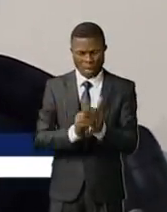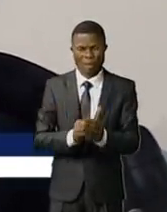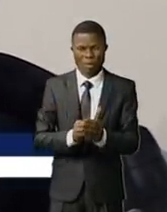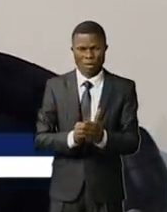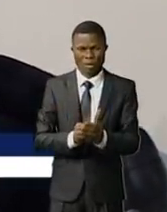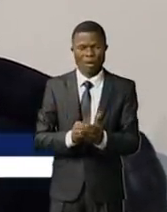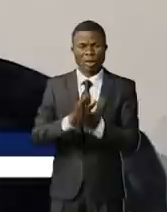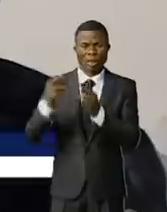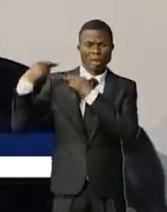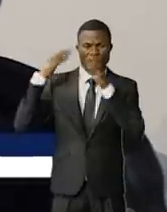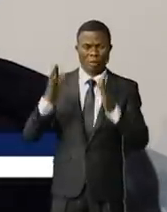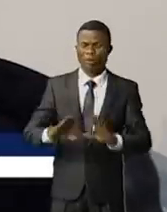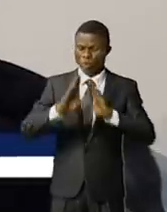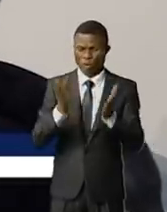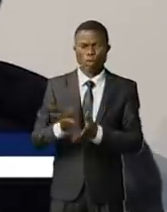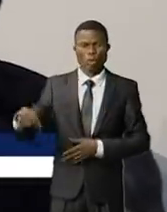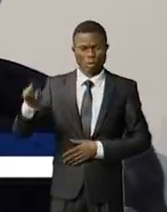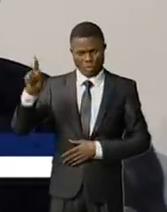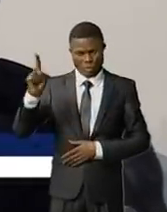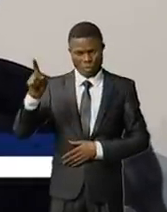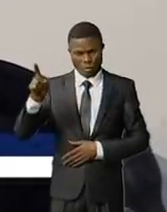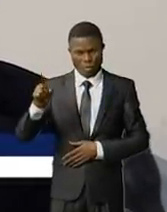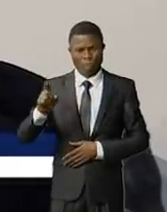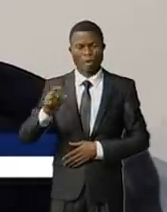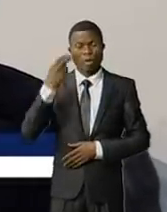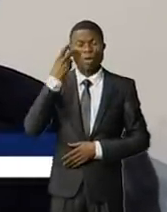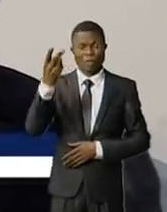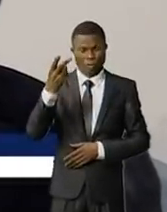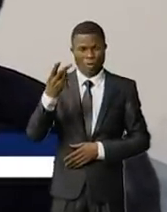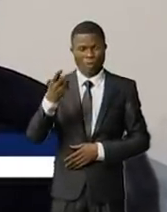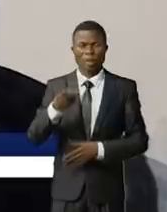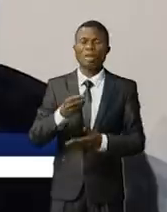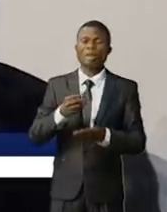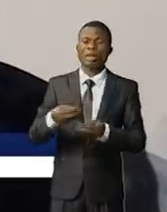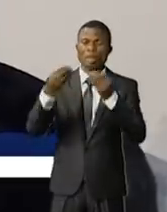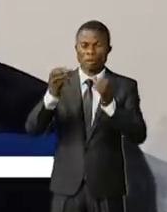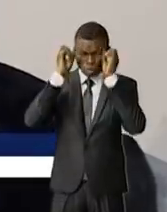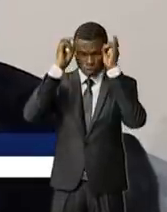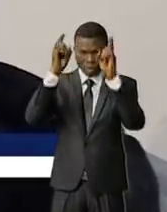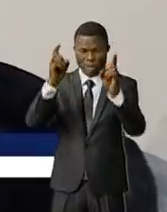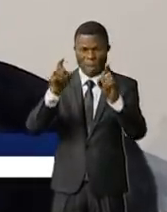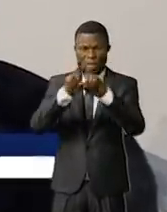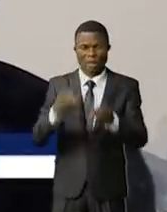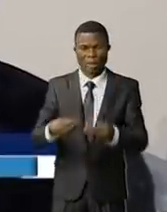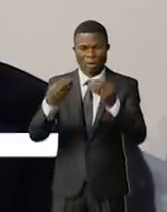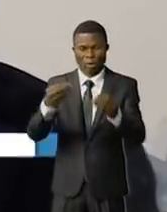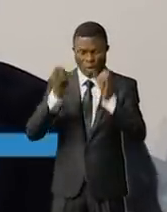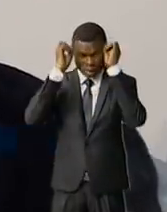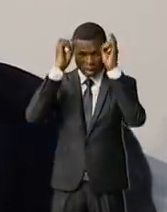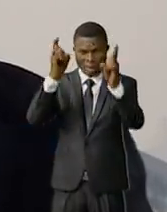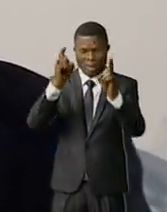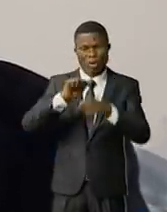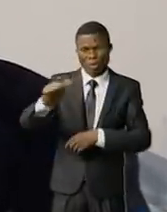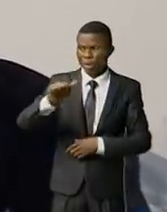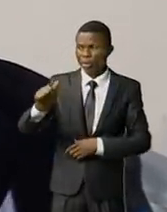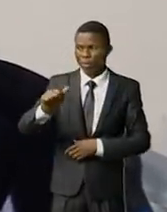les responsabilités dans toutes les provinces là. C'est là que notre vision est de leur éduquer, de leur donner l'éducation pour eux-mêmes